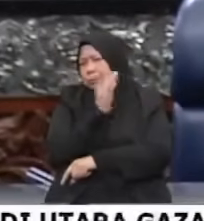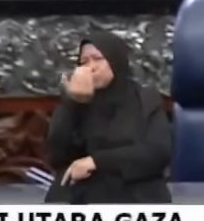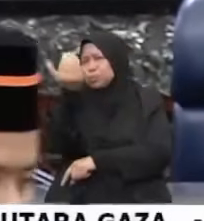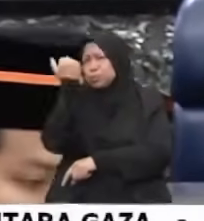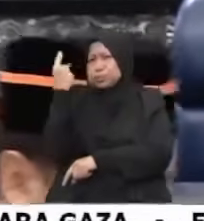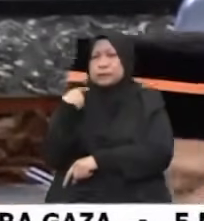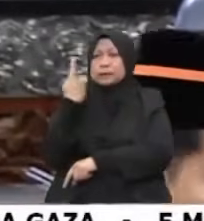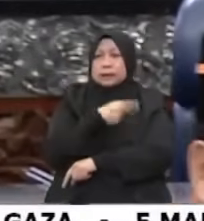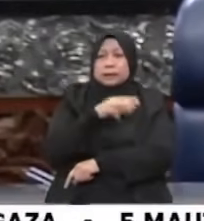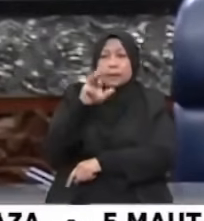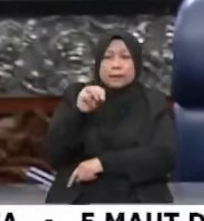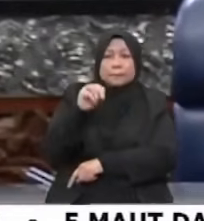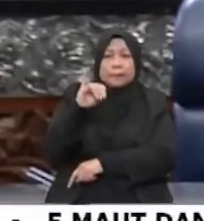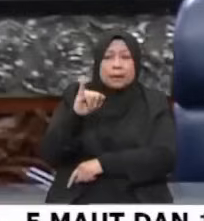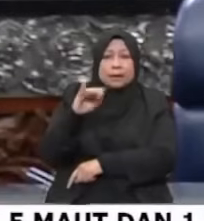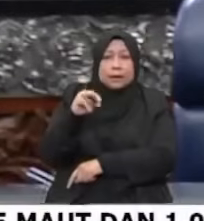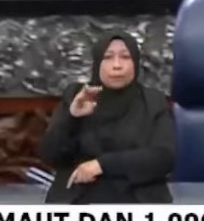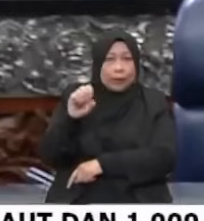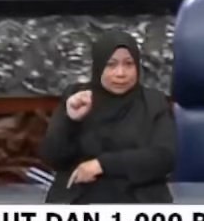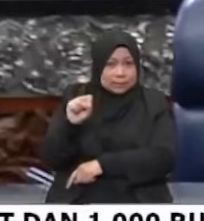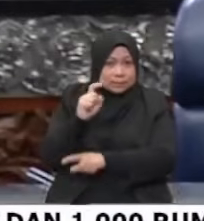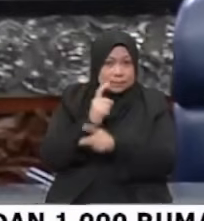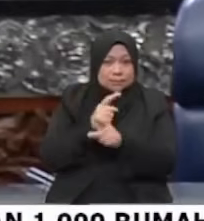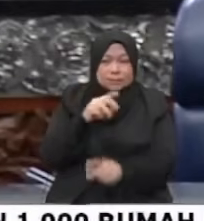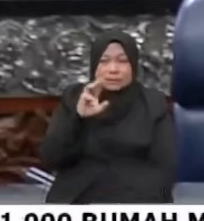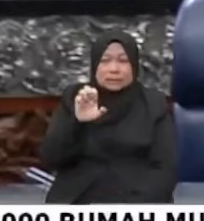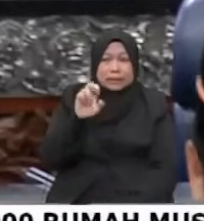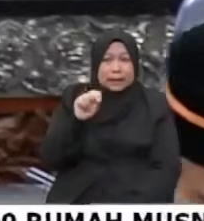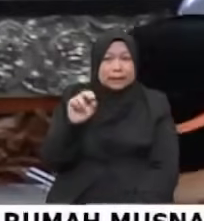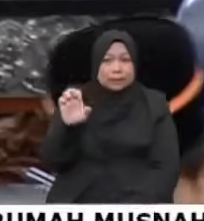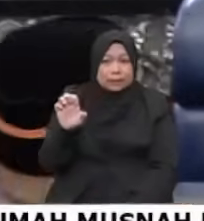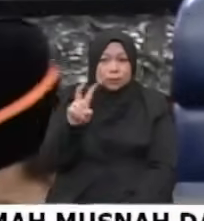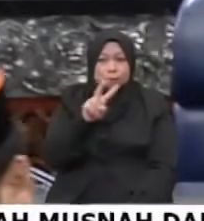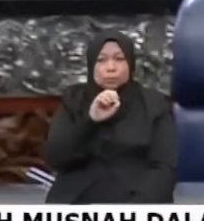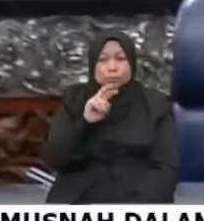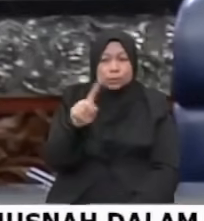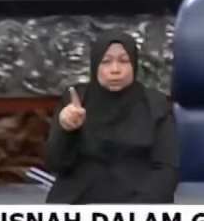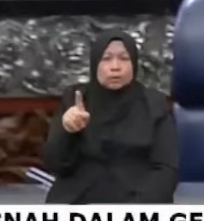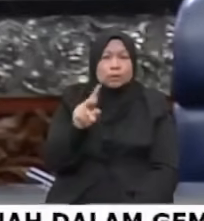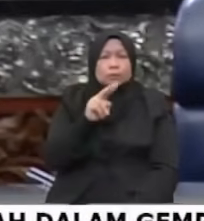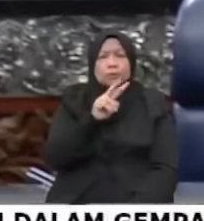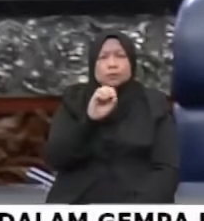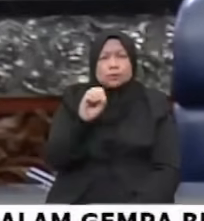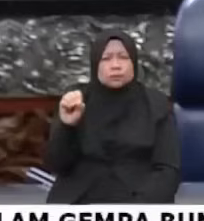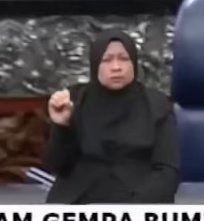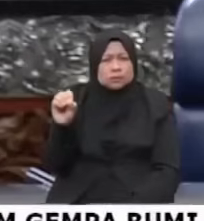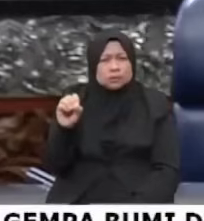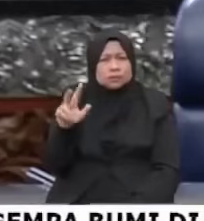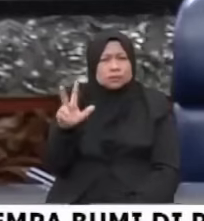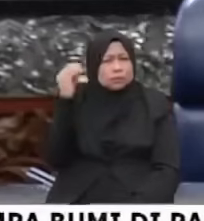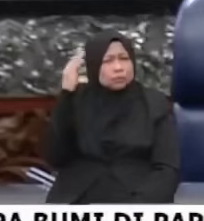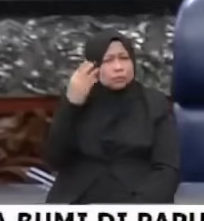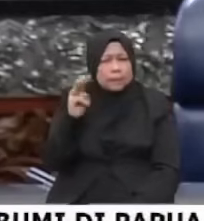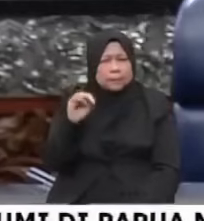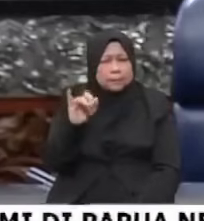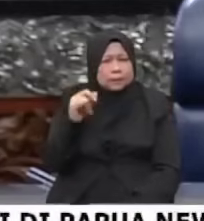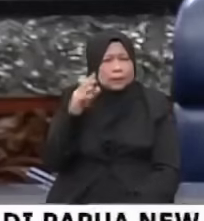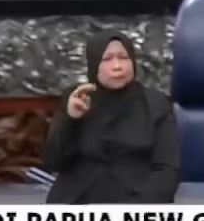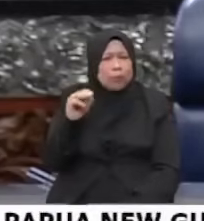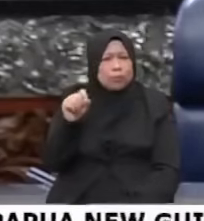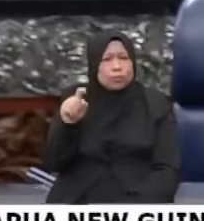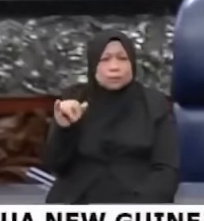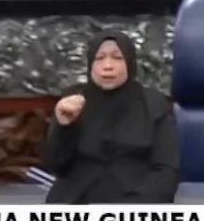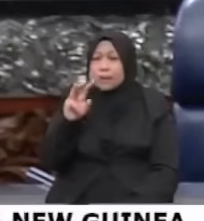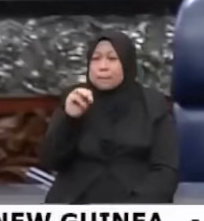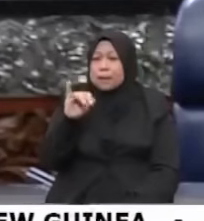mimos dalam road map e e 2021 2030 yang diterajui bersama oleh Miti mosti